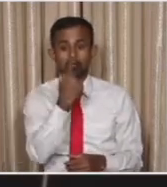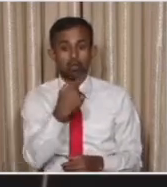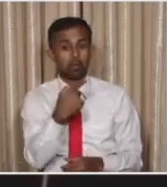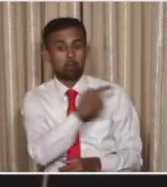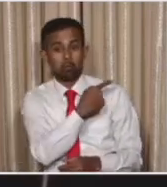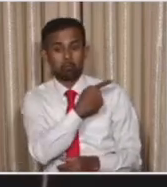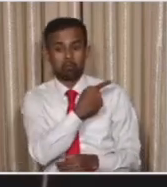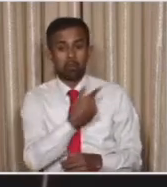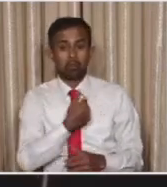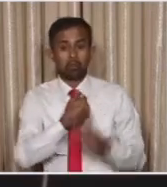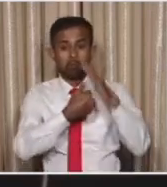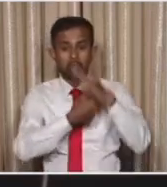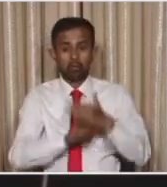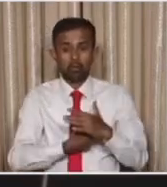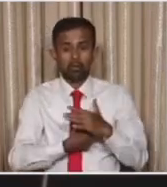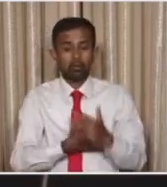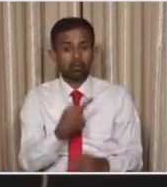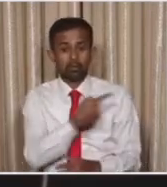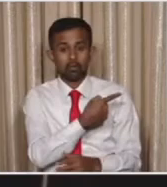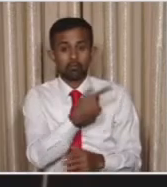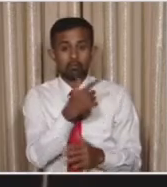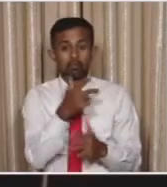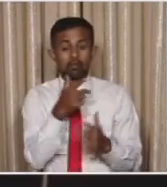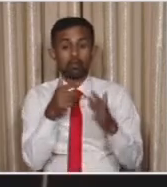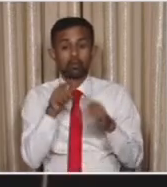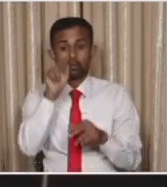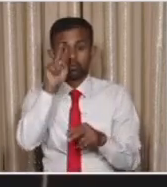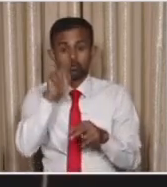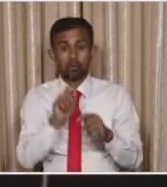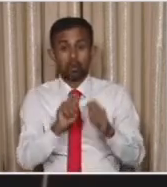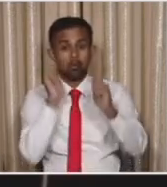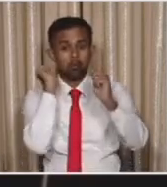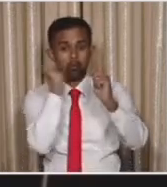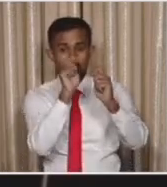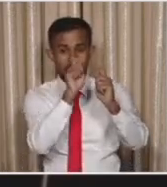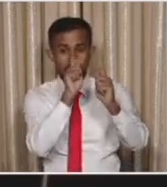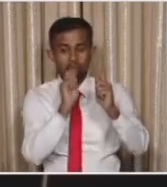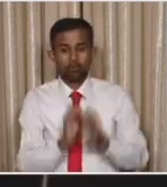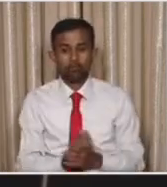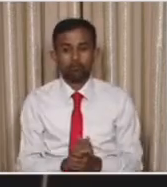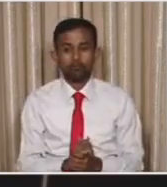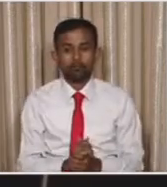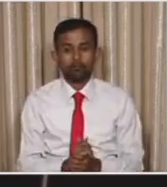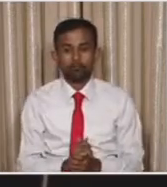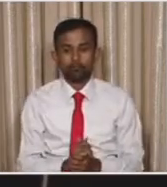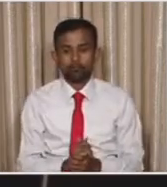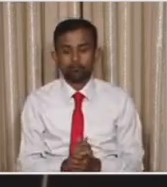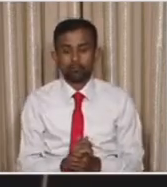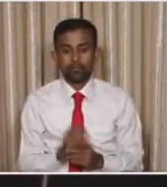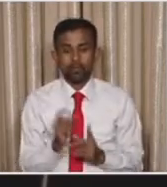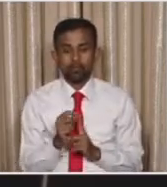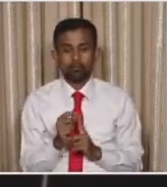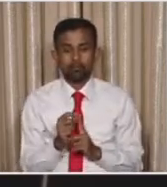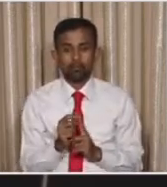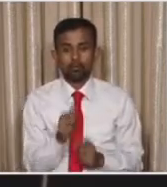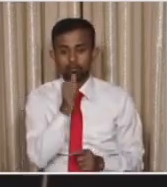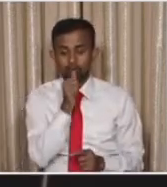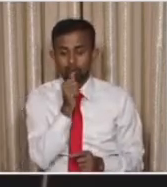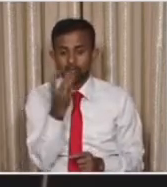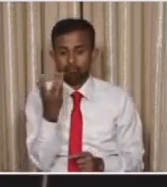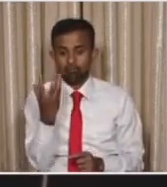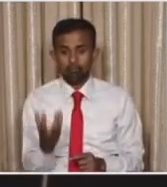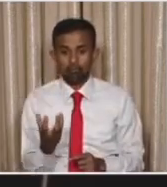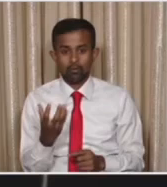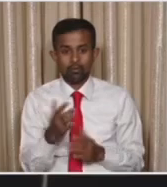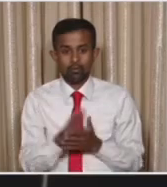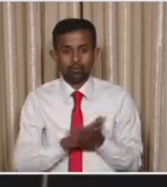මොහු අපිට අපහාස කළා, මොහු කොරුසේ යනගසන්න. වාර්තා වෙන හැටියට පිලාත් වතුර විදුරුවක් අරගෙන